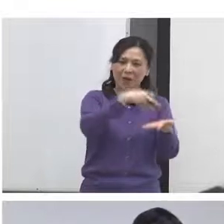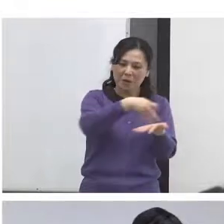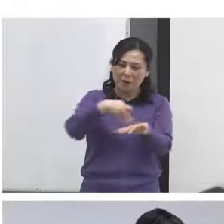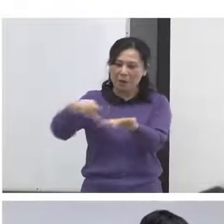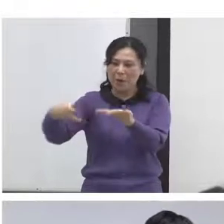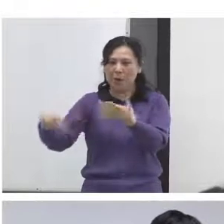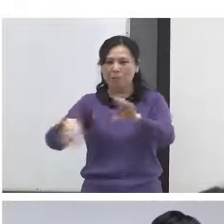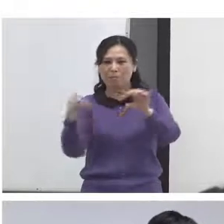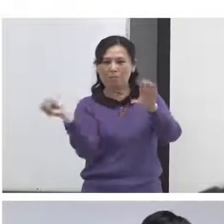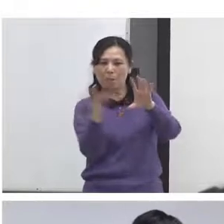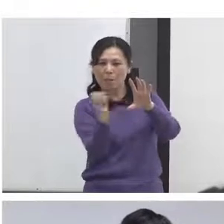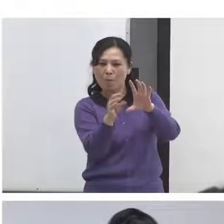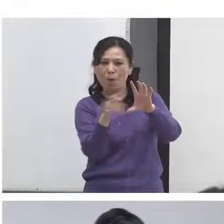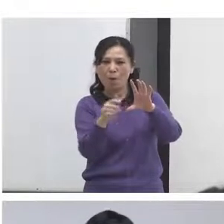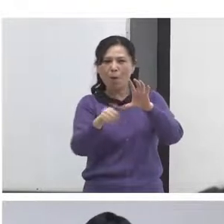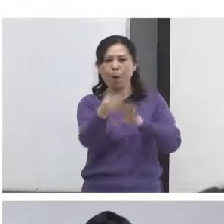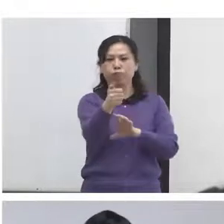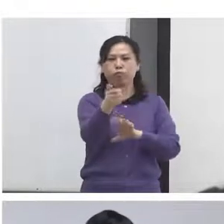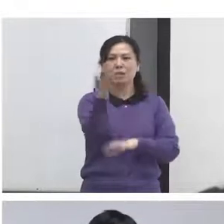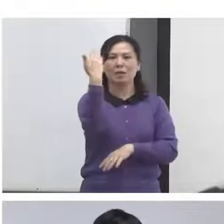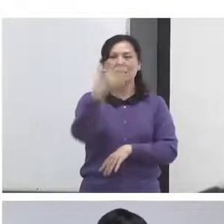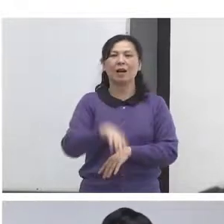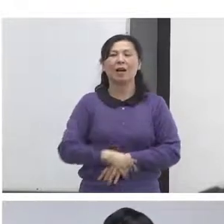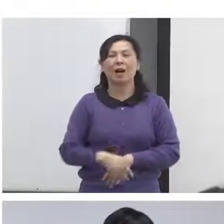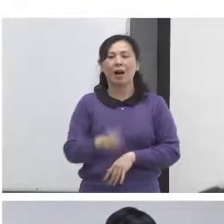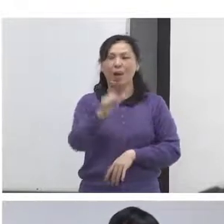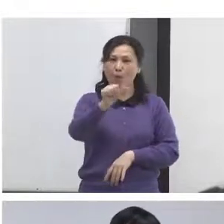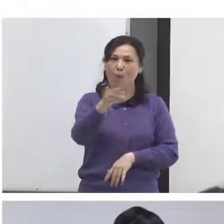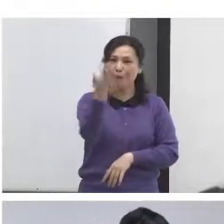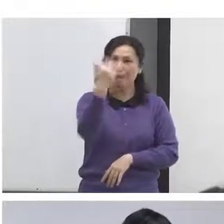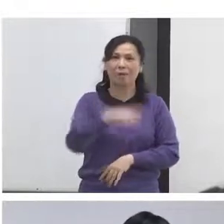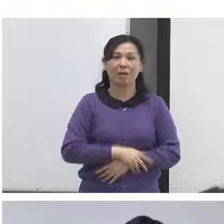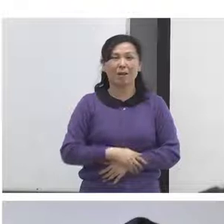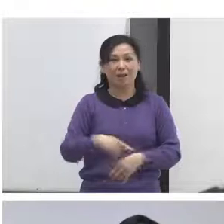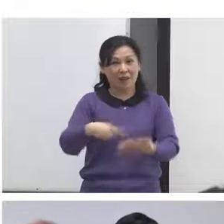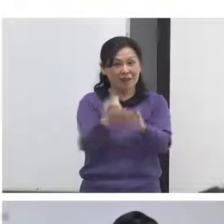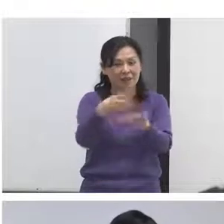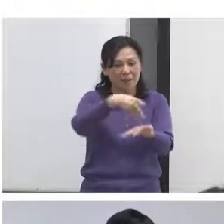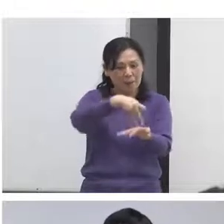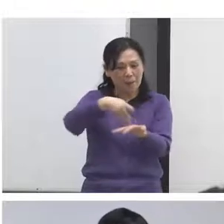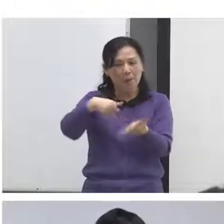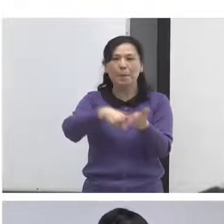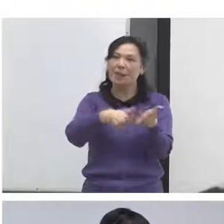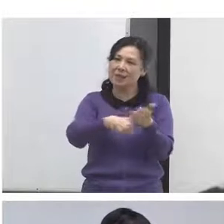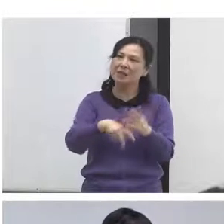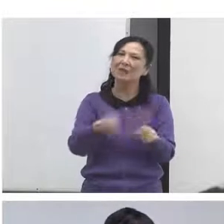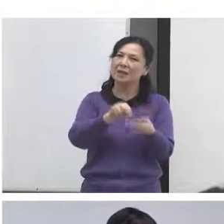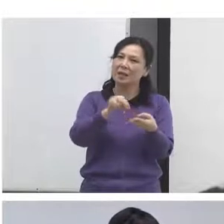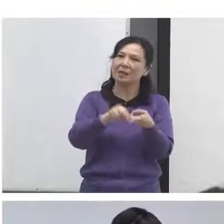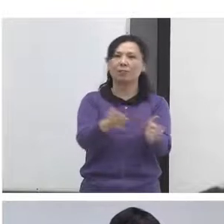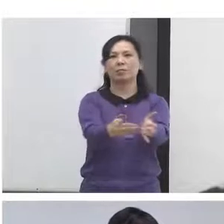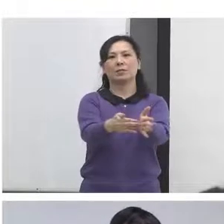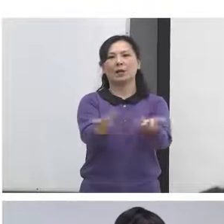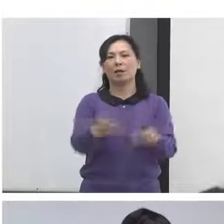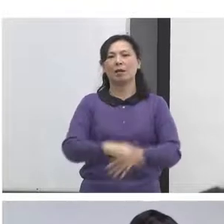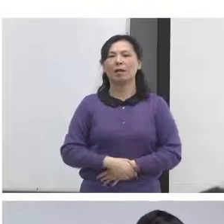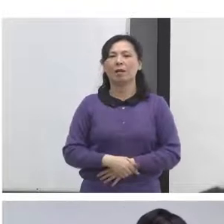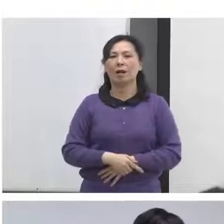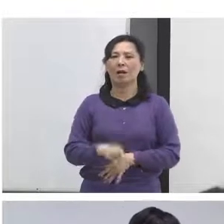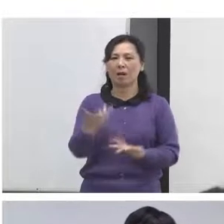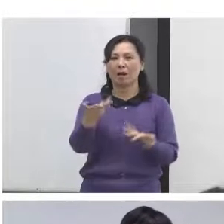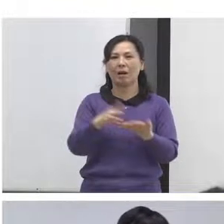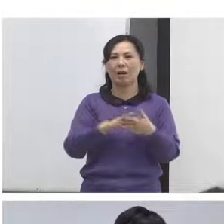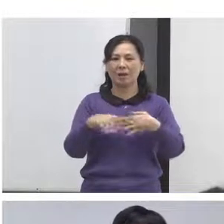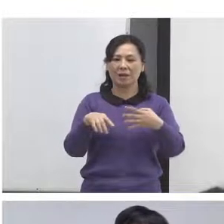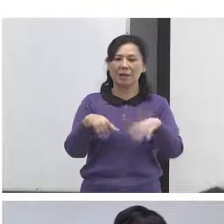丢什么，他就不止丢5个，反正就只有丢这个而已，而且他里面就只有名字跟什么地址，就只有这样而已，然后连经纬度都没有。